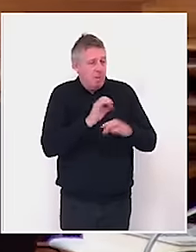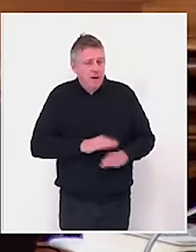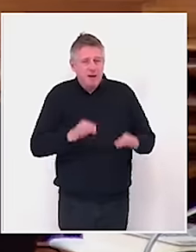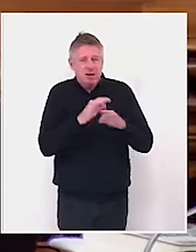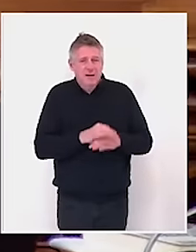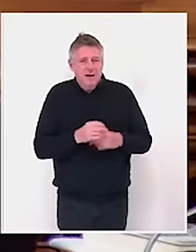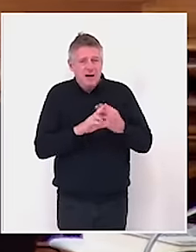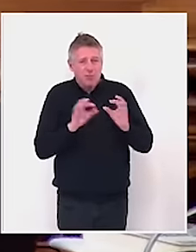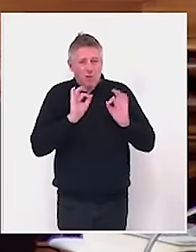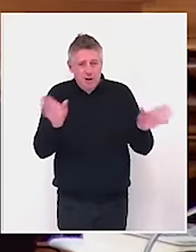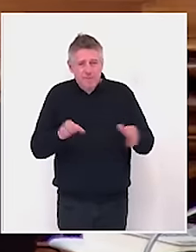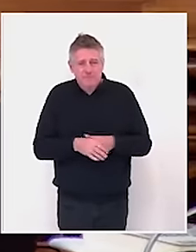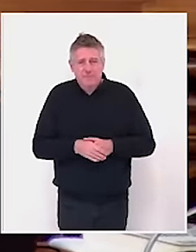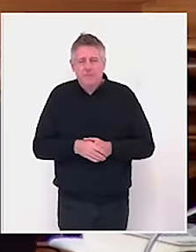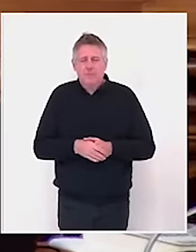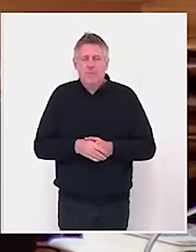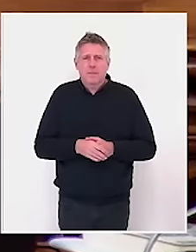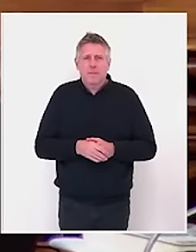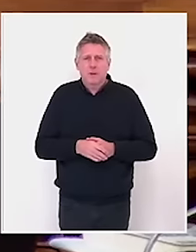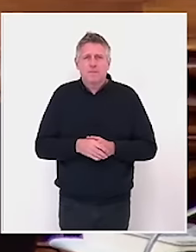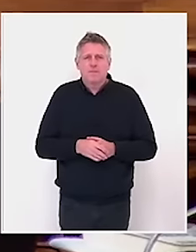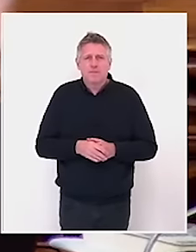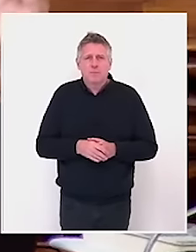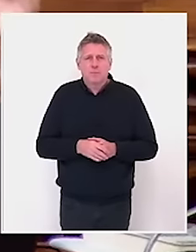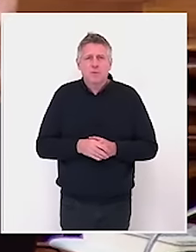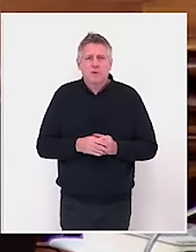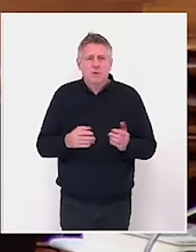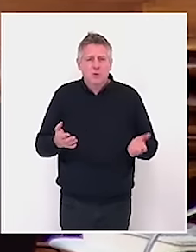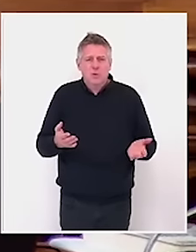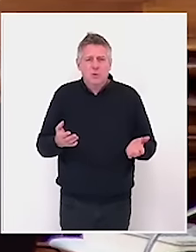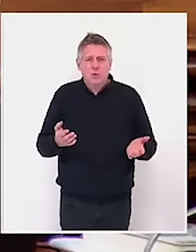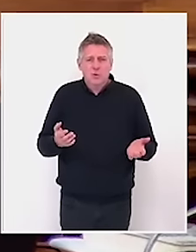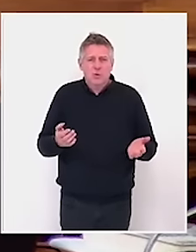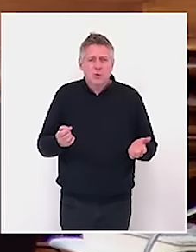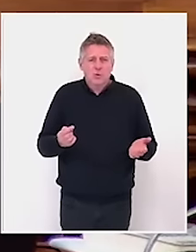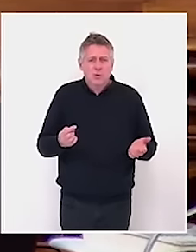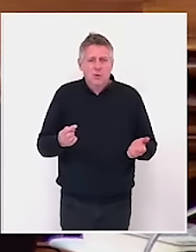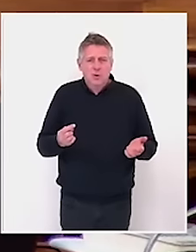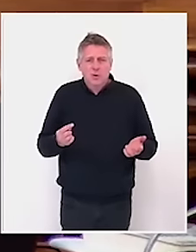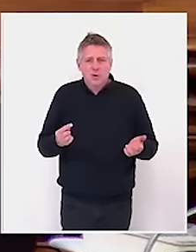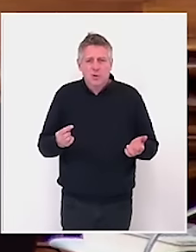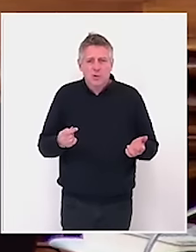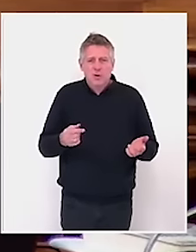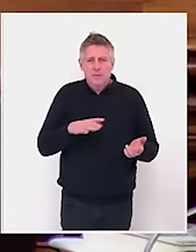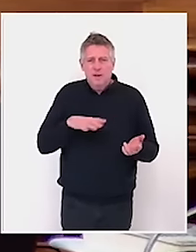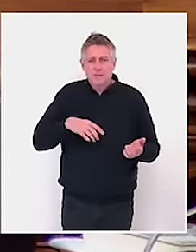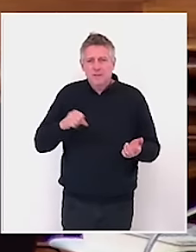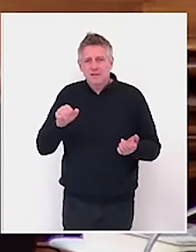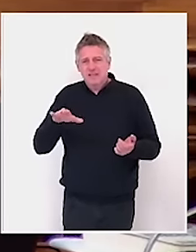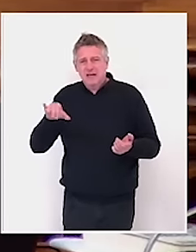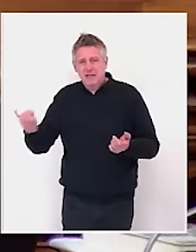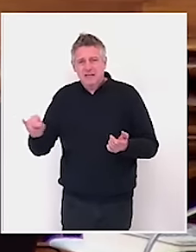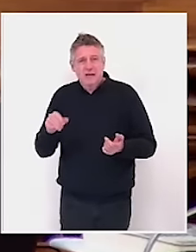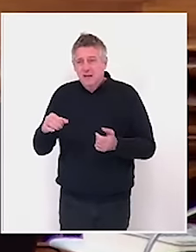rien n'a répondu là-dessus. Donc voilà. L'autre chose, c'est là je vais reprendre dans la suite de ce qu'a dit Alexandre Assiari, c'est vrai, ça